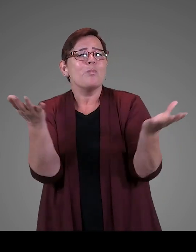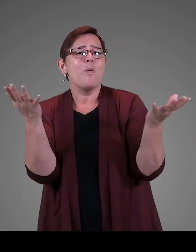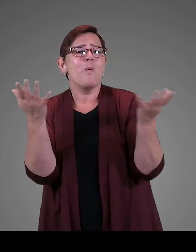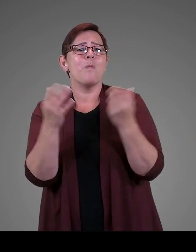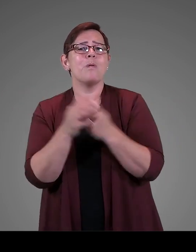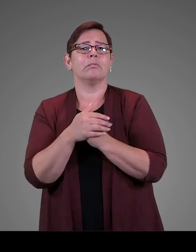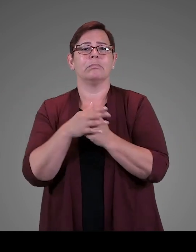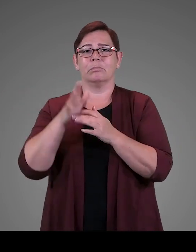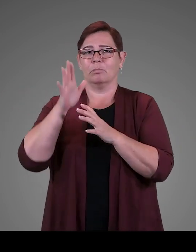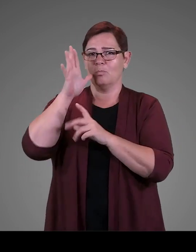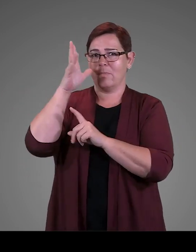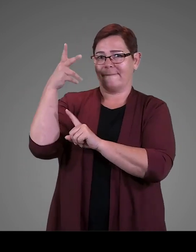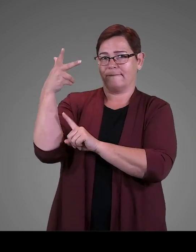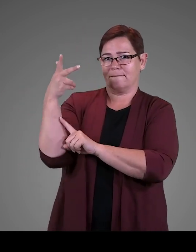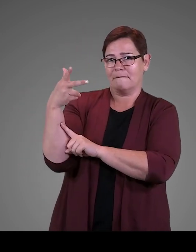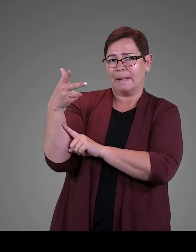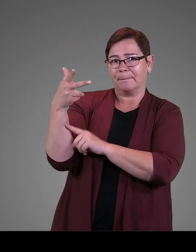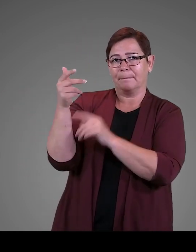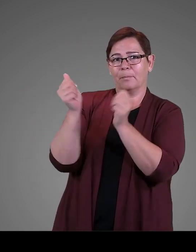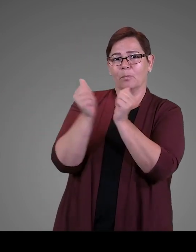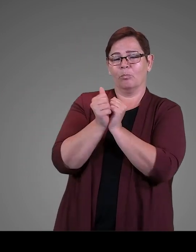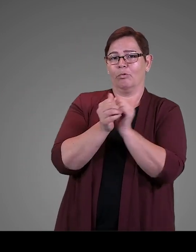filmé pour, euh,